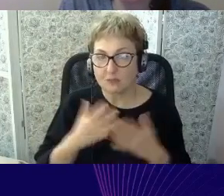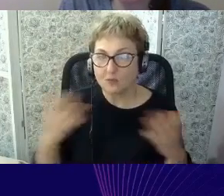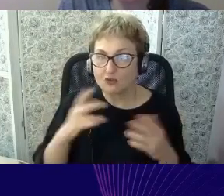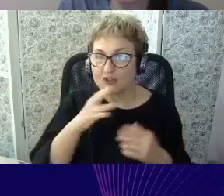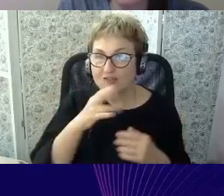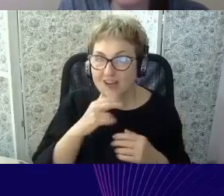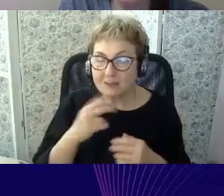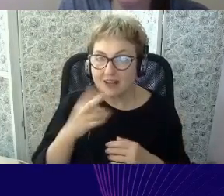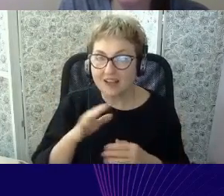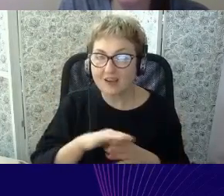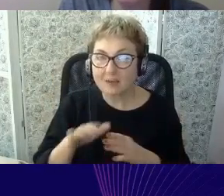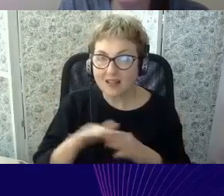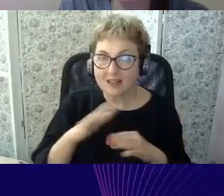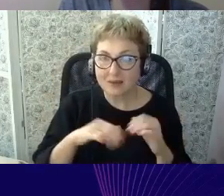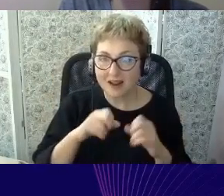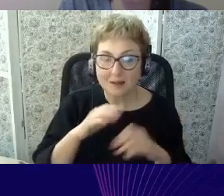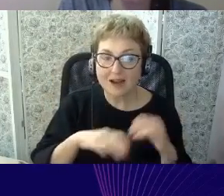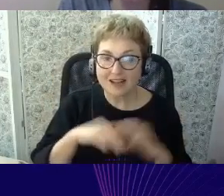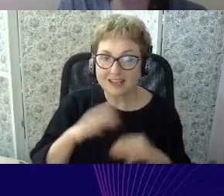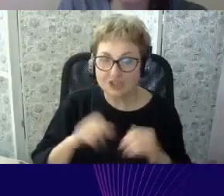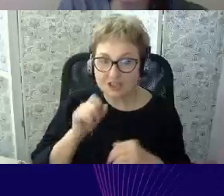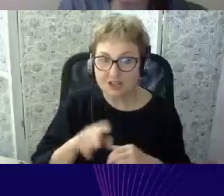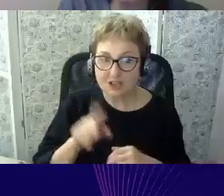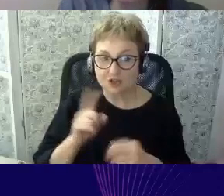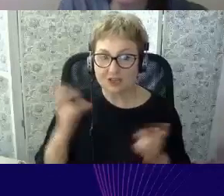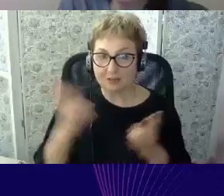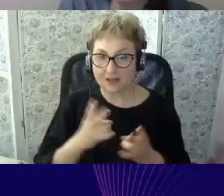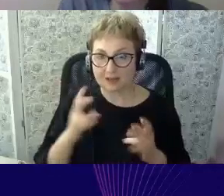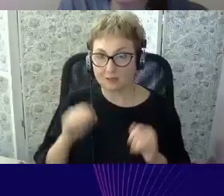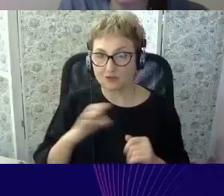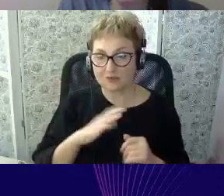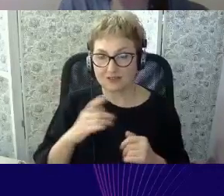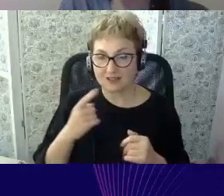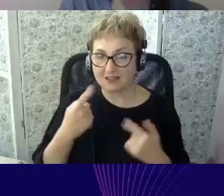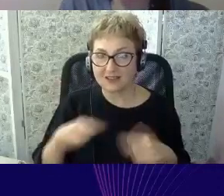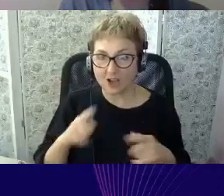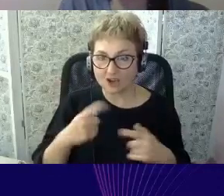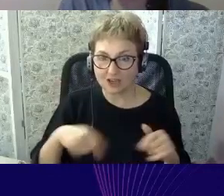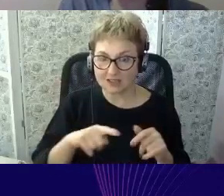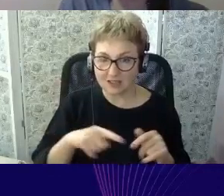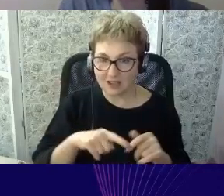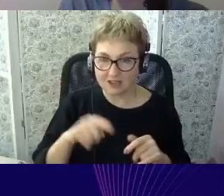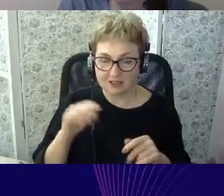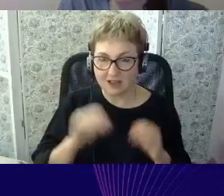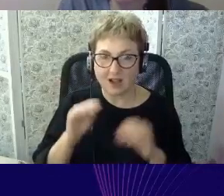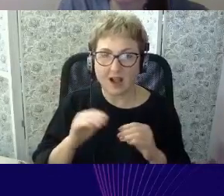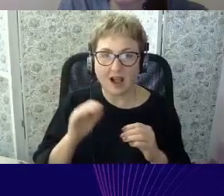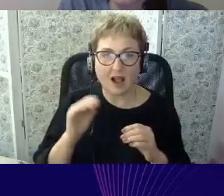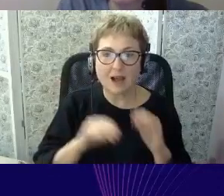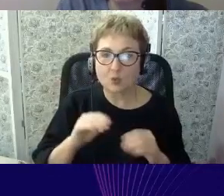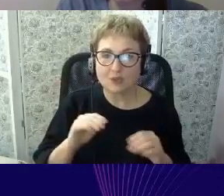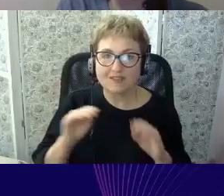большее время для выполнения практических заданий, что необходимо, может быть, иначе организовать и оборудовать учебное